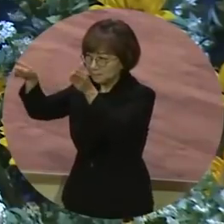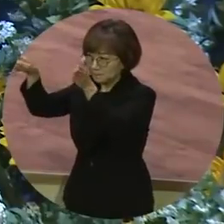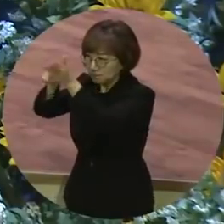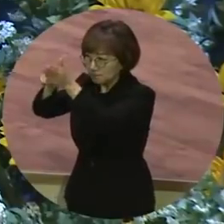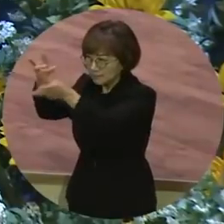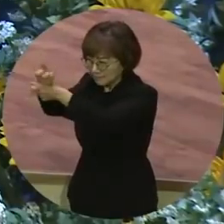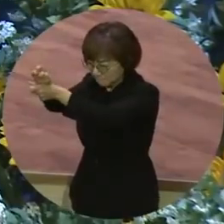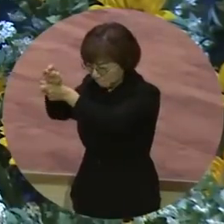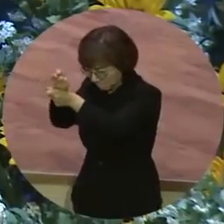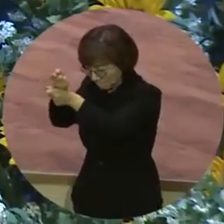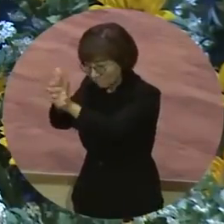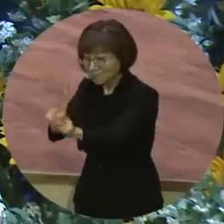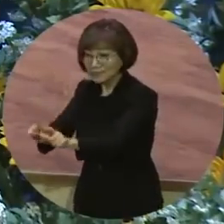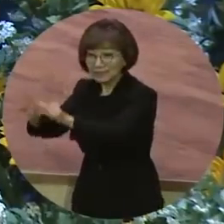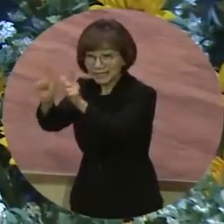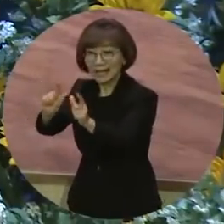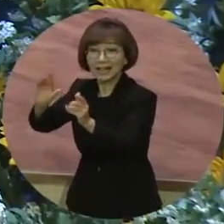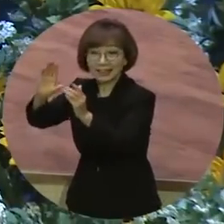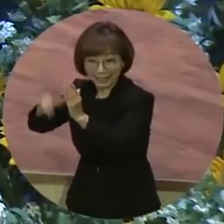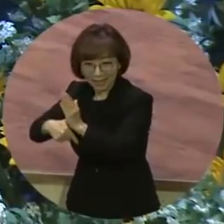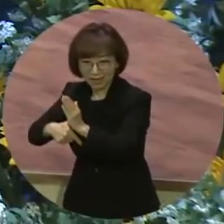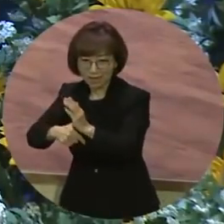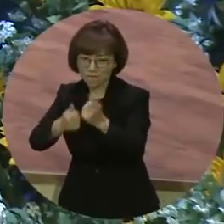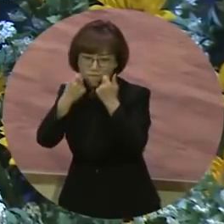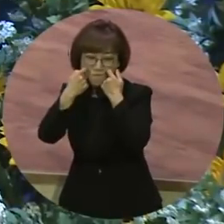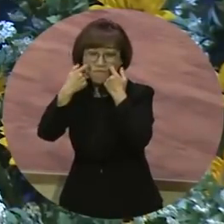의지하여 사는 사람만이 서는 거예요.